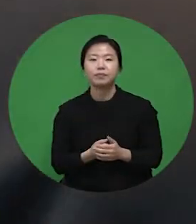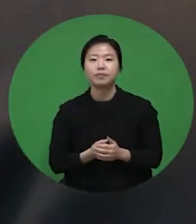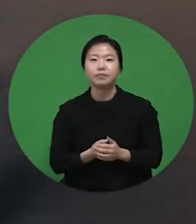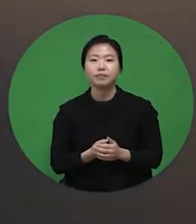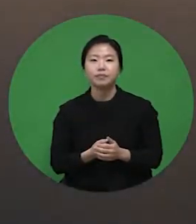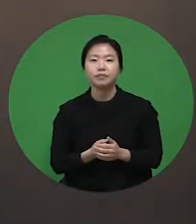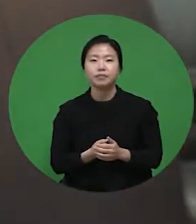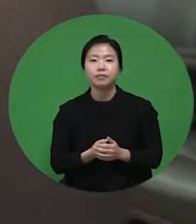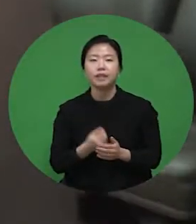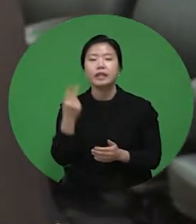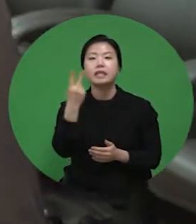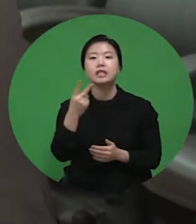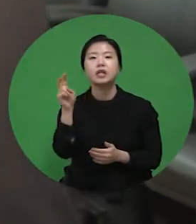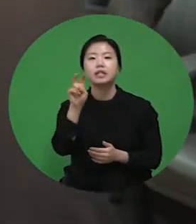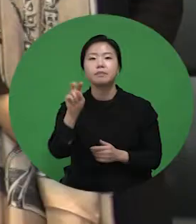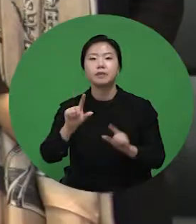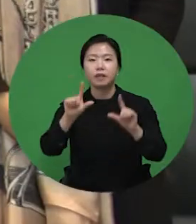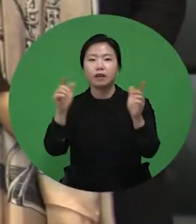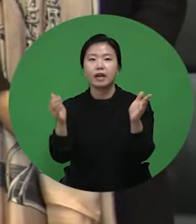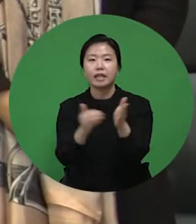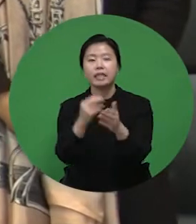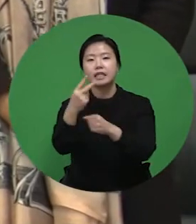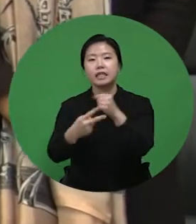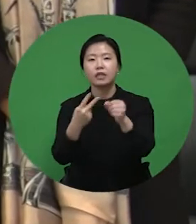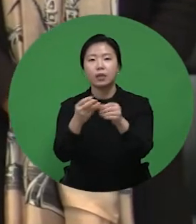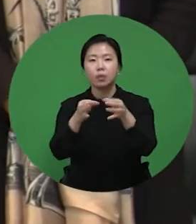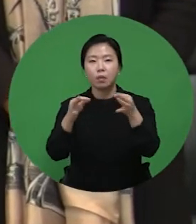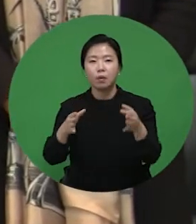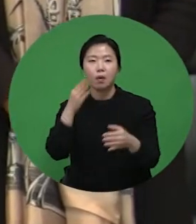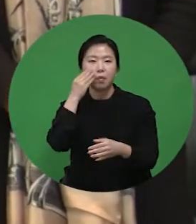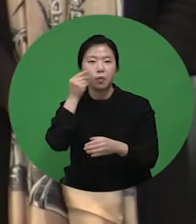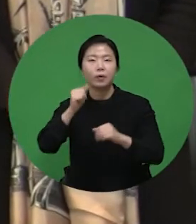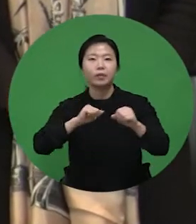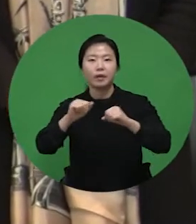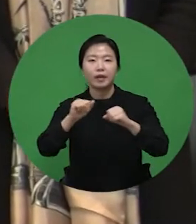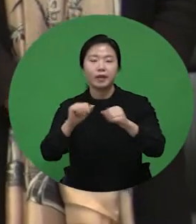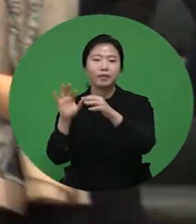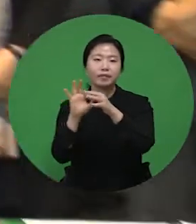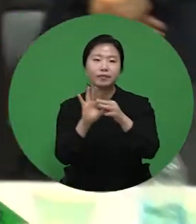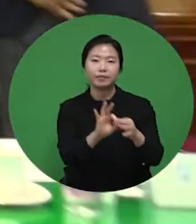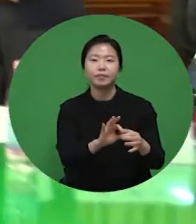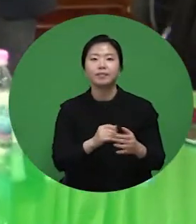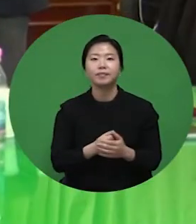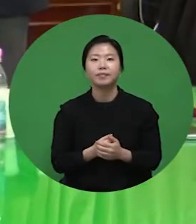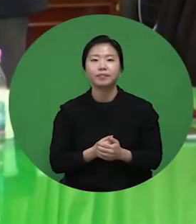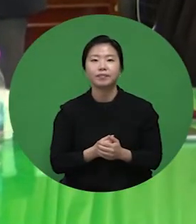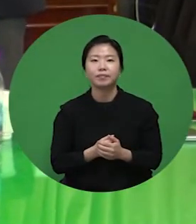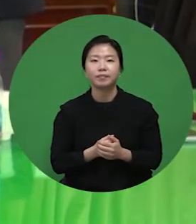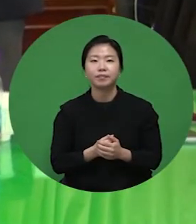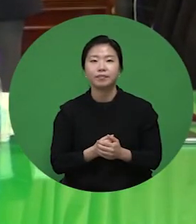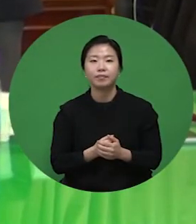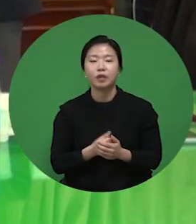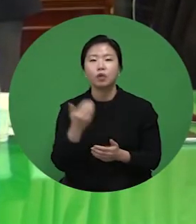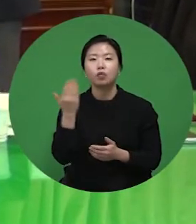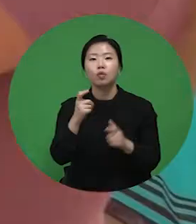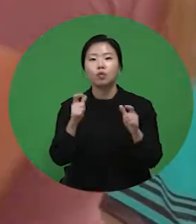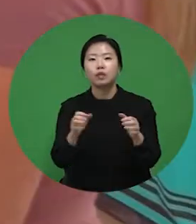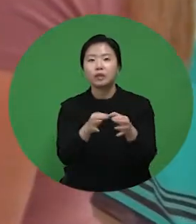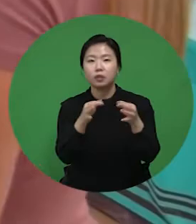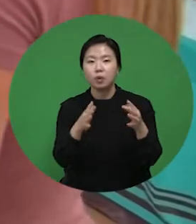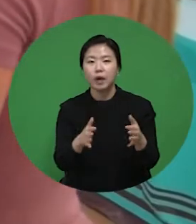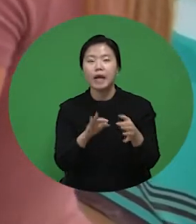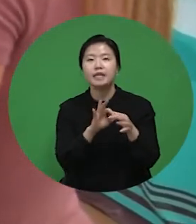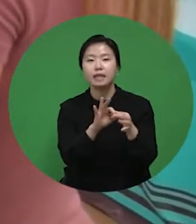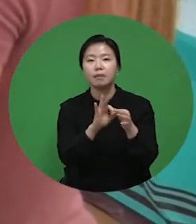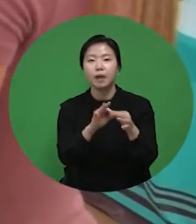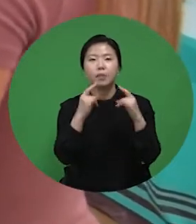국제교류협력위원회의 위원으로 위촉됐으며 2020년까지 2년 동안 활발한 활동을 이어갈 예정입니다.